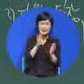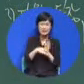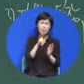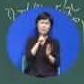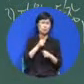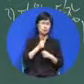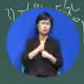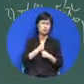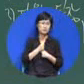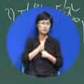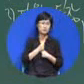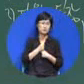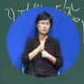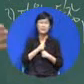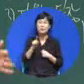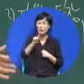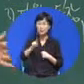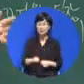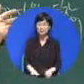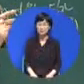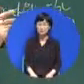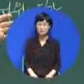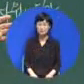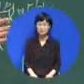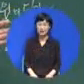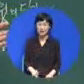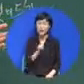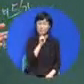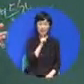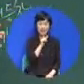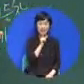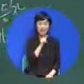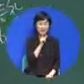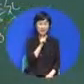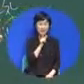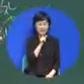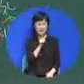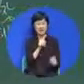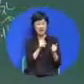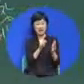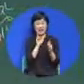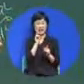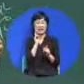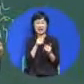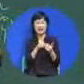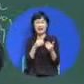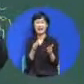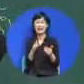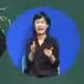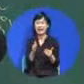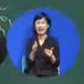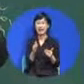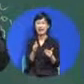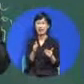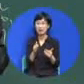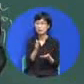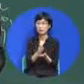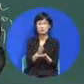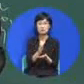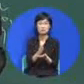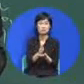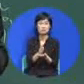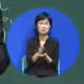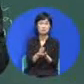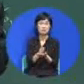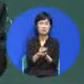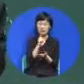And that's why even if it's a joke, you should be very careful with what you say as believers. 그 말도 성취돼요.